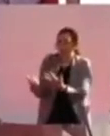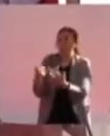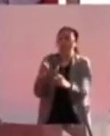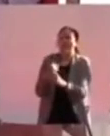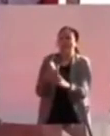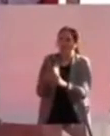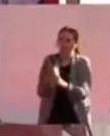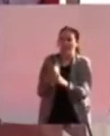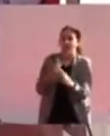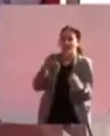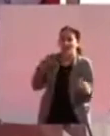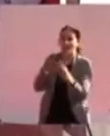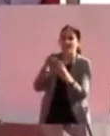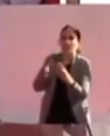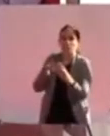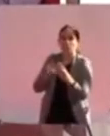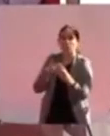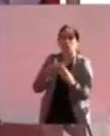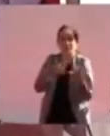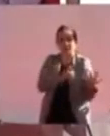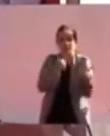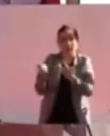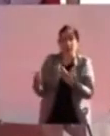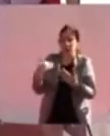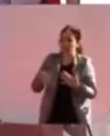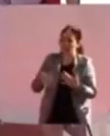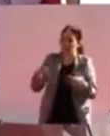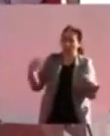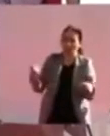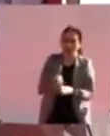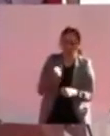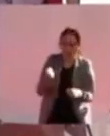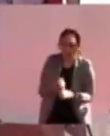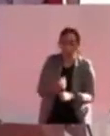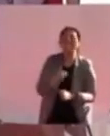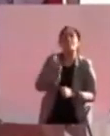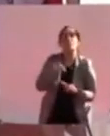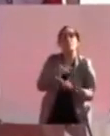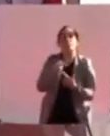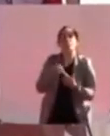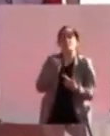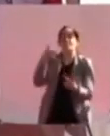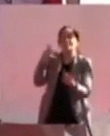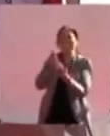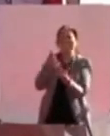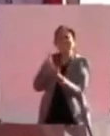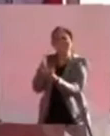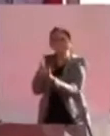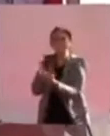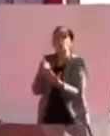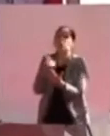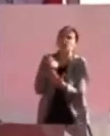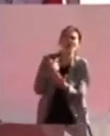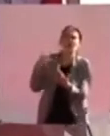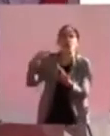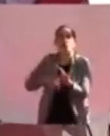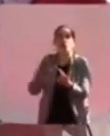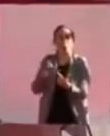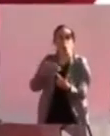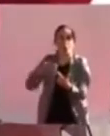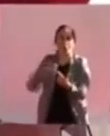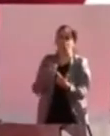importante ma ancora una volta anche da importanti barriere di carattere socio economico un sistema di diritto studio quasi